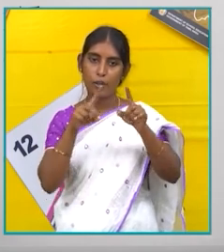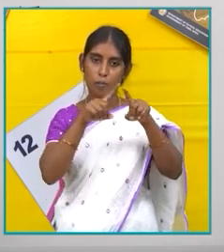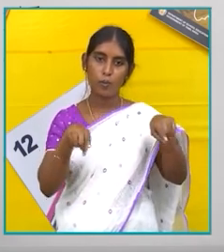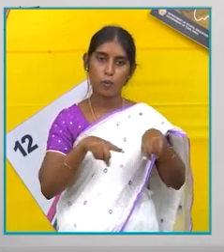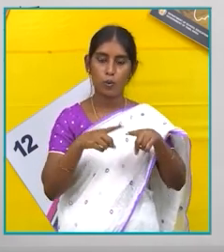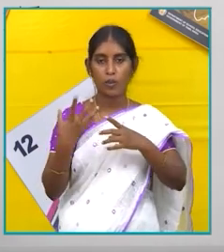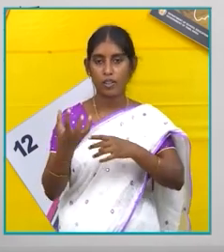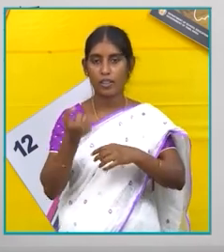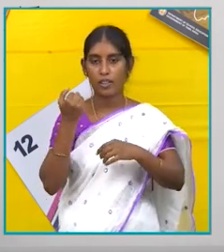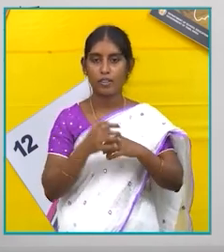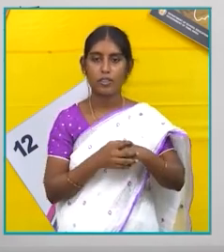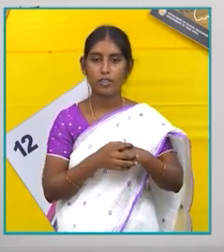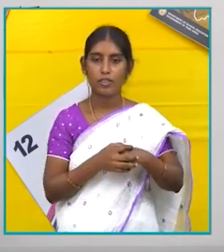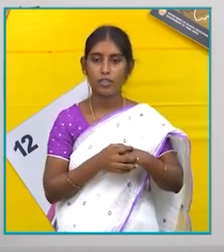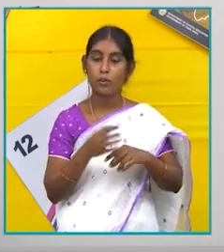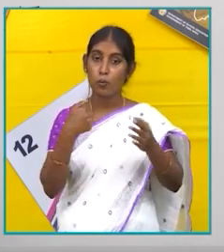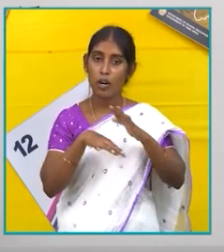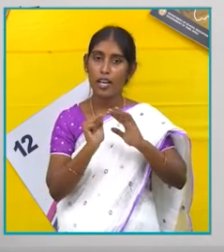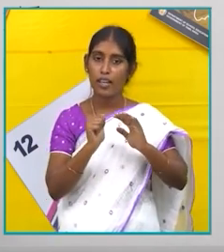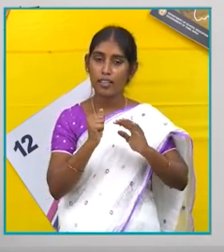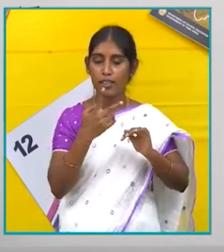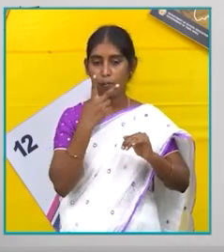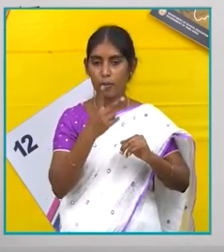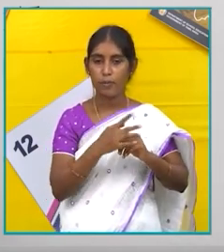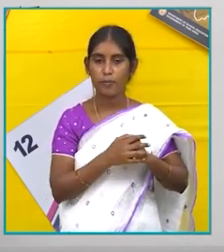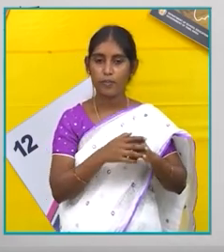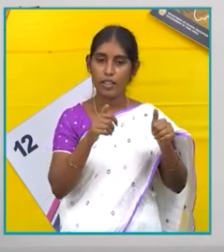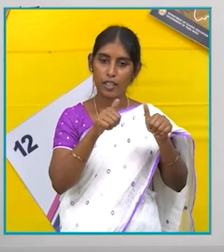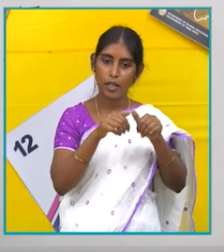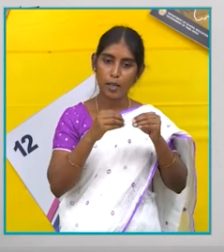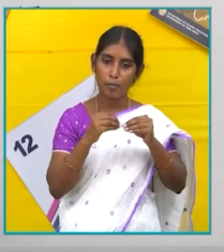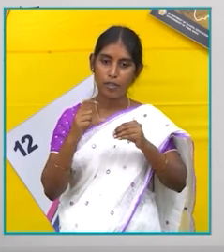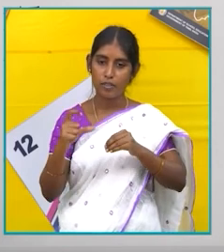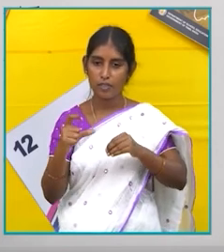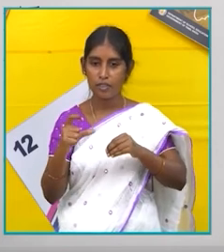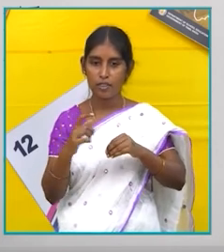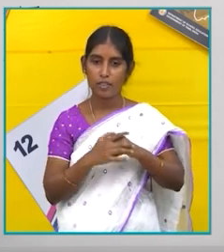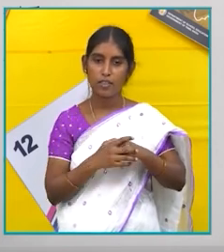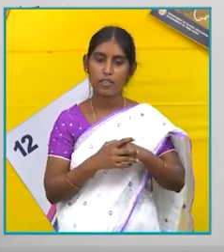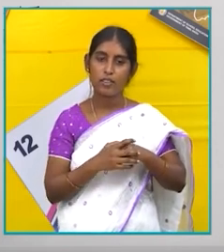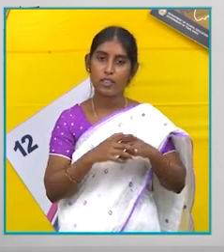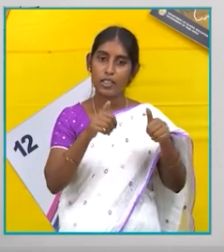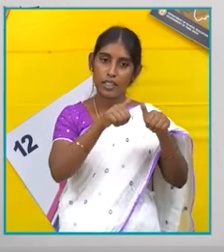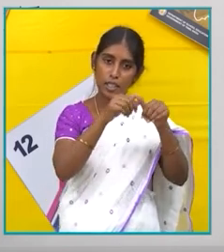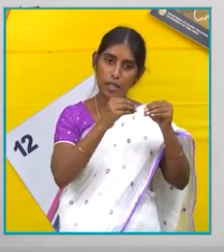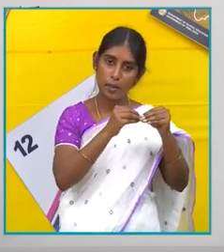முக்கோணங்கள்ல நமக்கு என்ன நல்லா இருக்குன்னு பார்க்கலாம் முதல்ல இப்போ இந்த ABC ல பாத்தீங்கன்னா ABங்கற இந்த